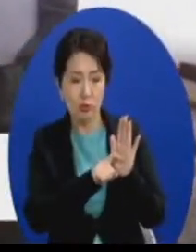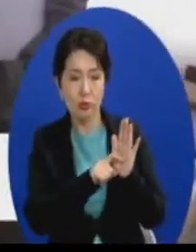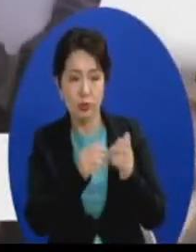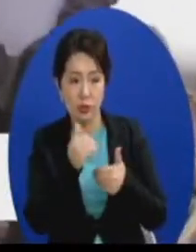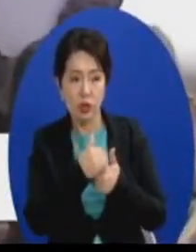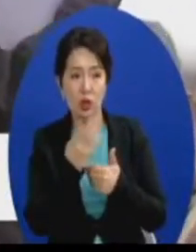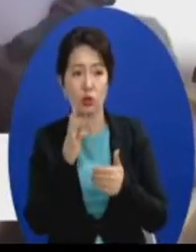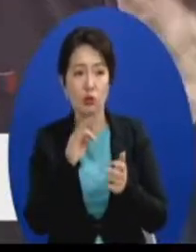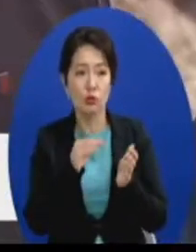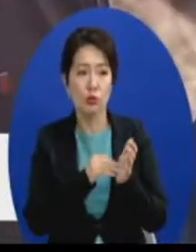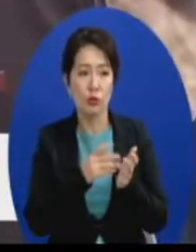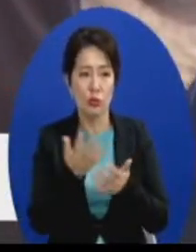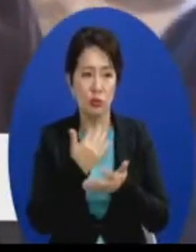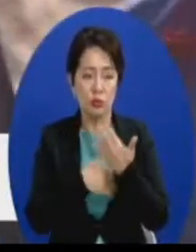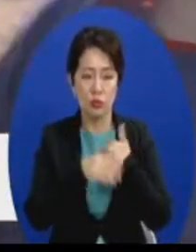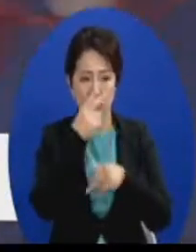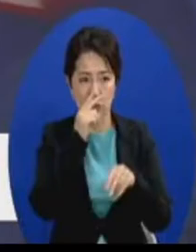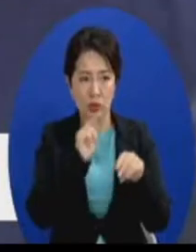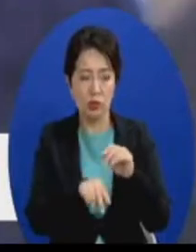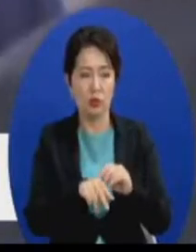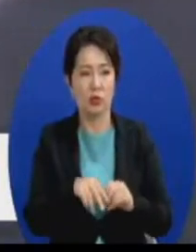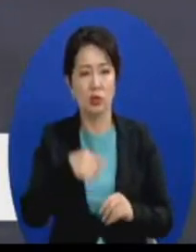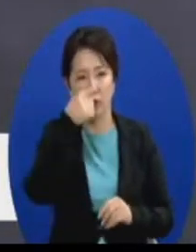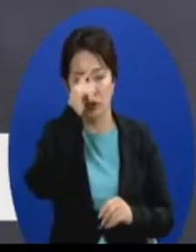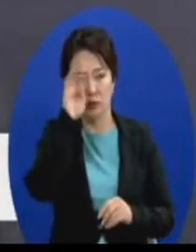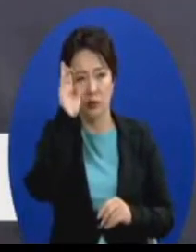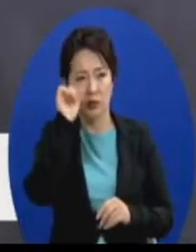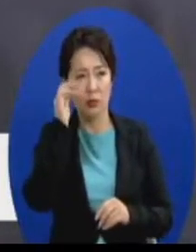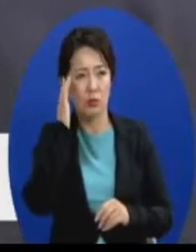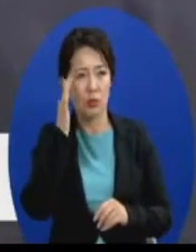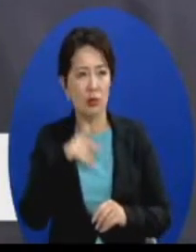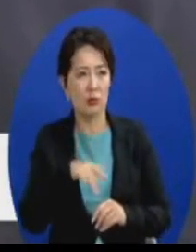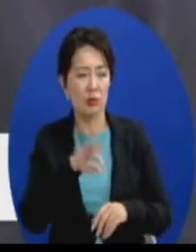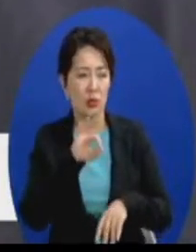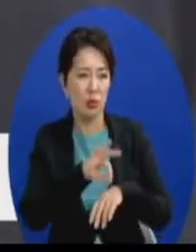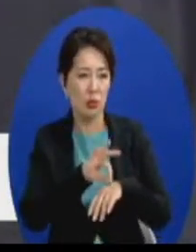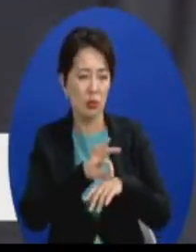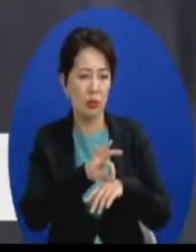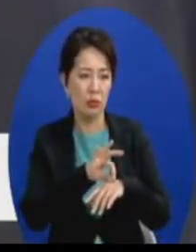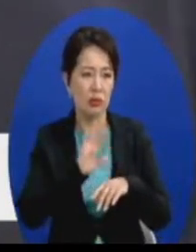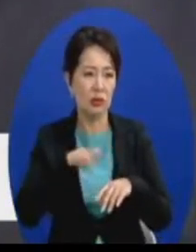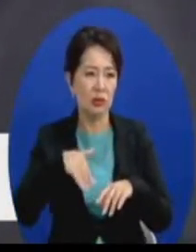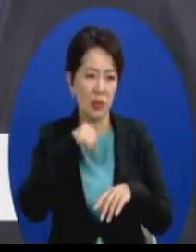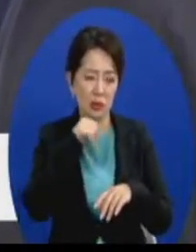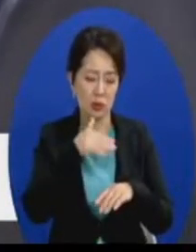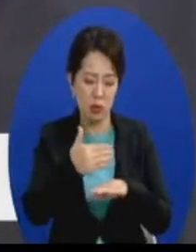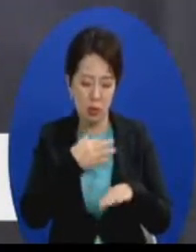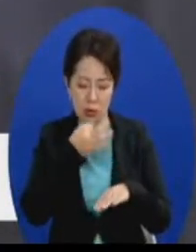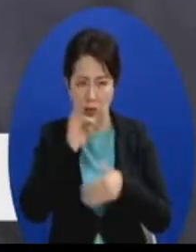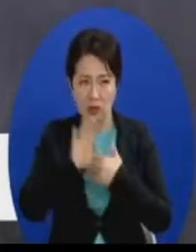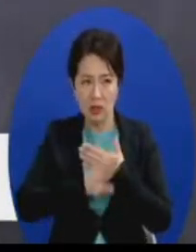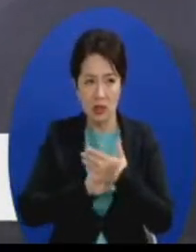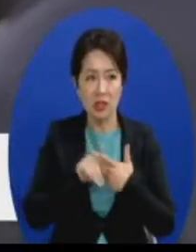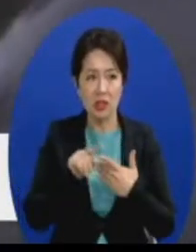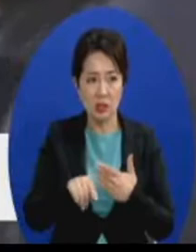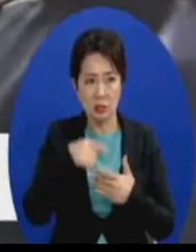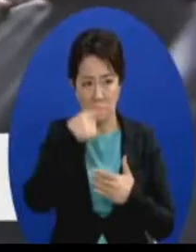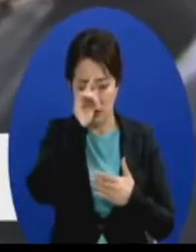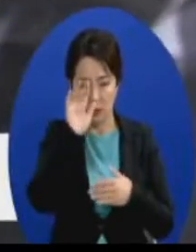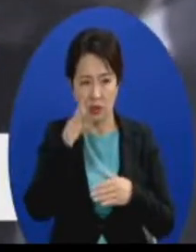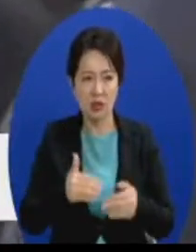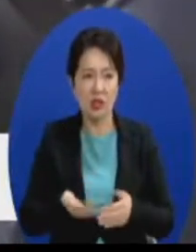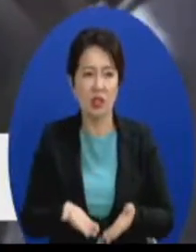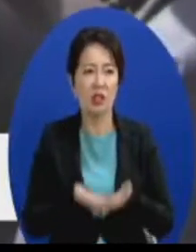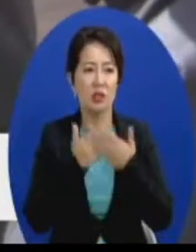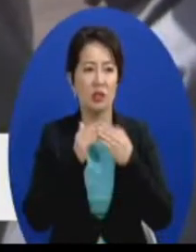үзлэгт амар болжээ. Эрүүл мэндийн яамнаас бодлого орж байгаа нь ерөөсө хүмүүсийг өвдөцөө хань биш өвдөхөөс нь урьдчилан сэргийлэх. Ингээд бол эрүүл мэндийн дэмжих төвийг